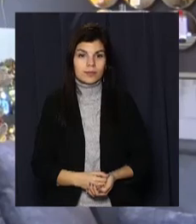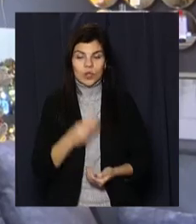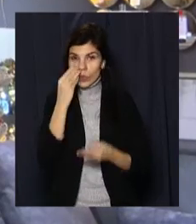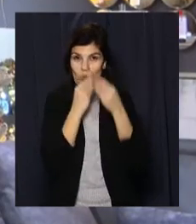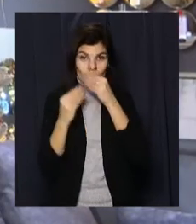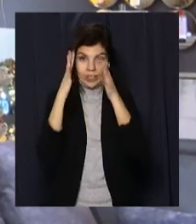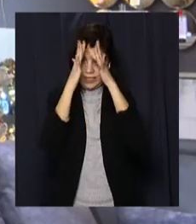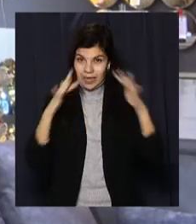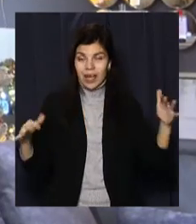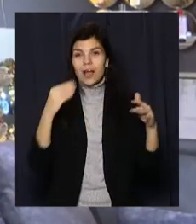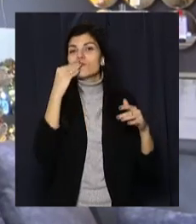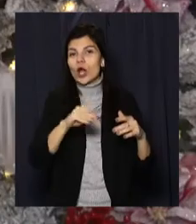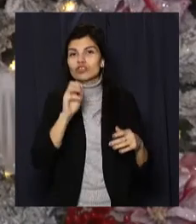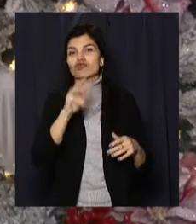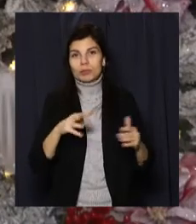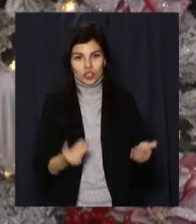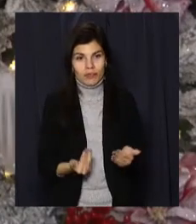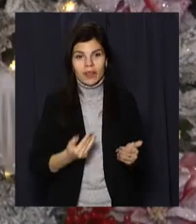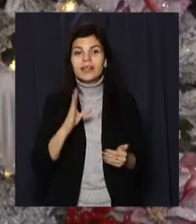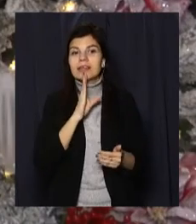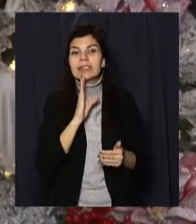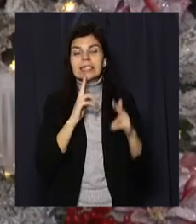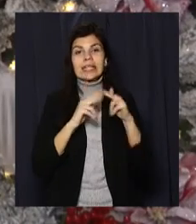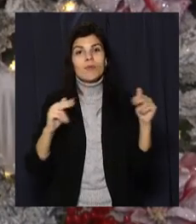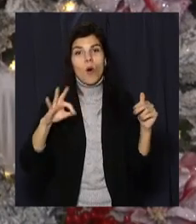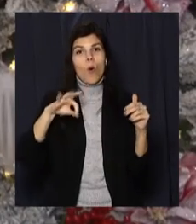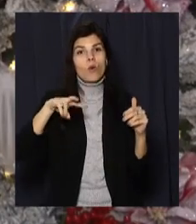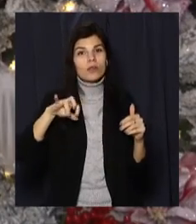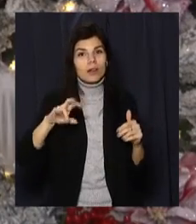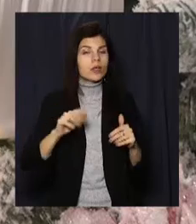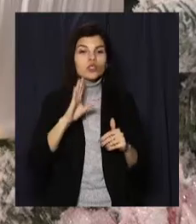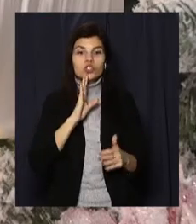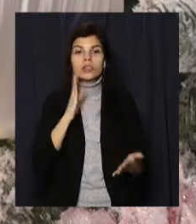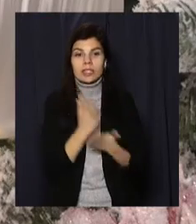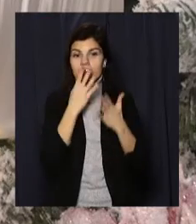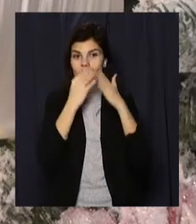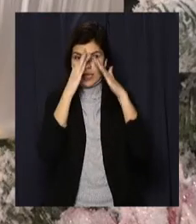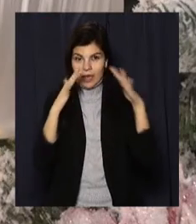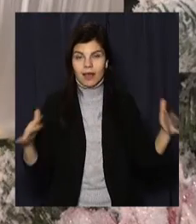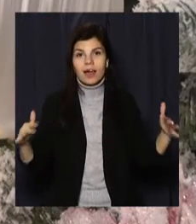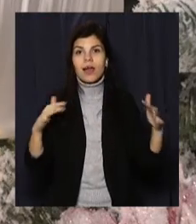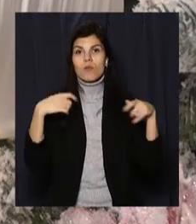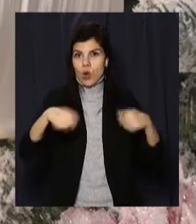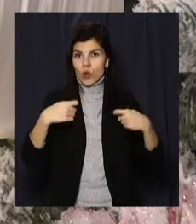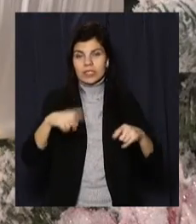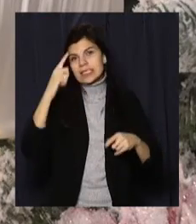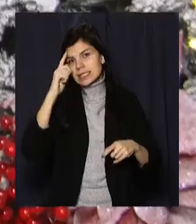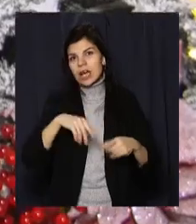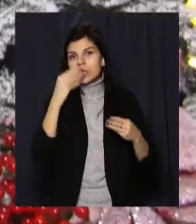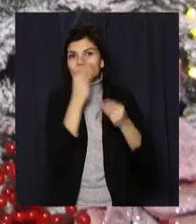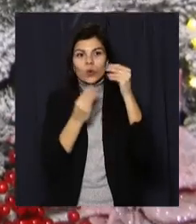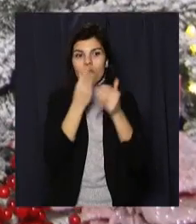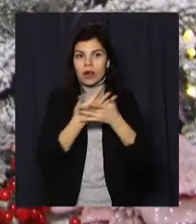Штучна ялинка краще за живу. У цьому переконана дніпрянка Олена. Жінка має власну ялинкову крамницю та добре знається на